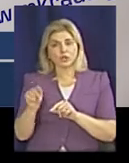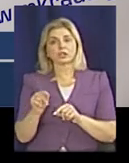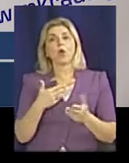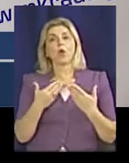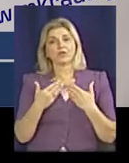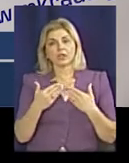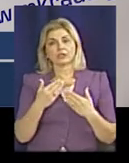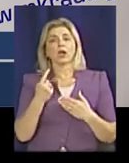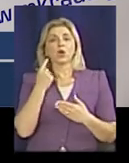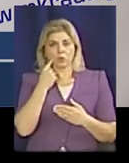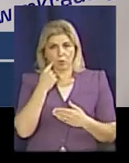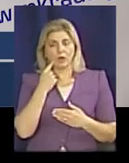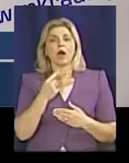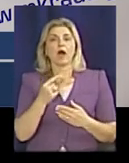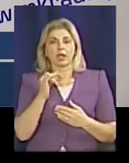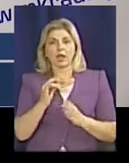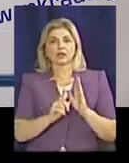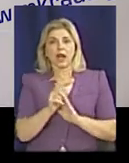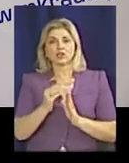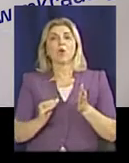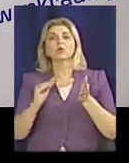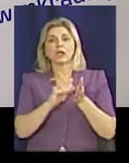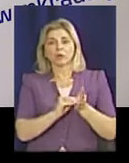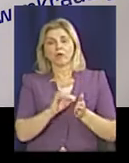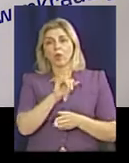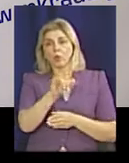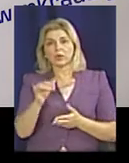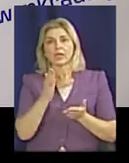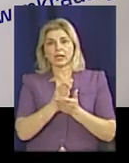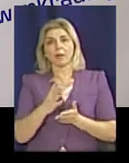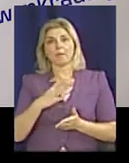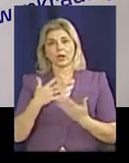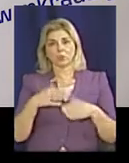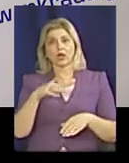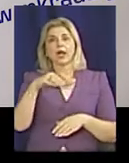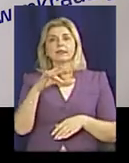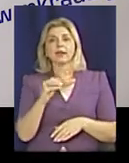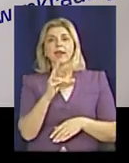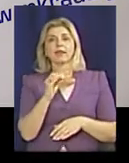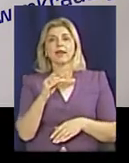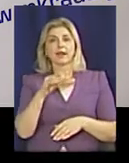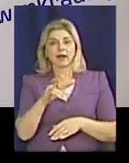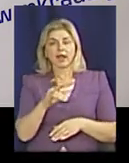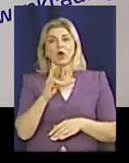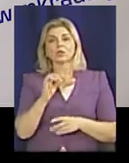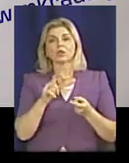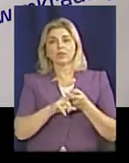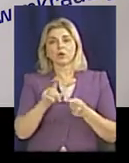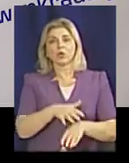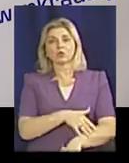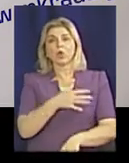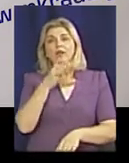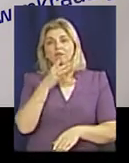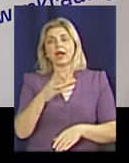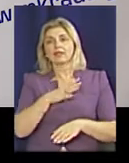кількість перевізників поставили сумлінно, почали встановлювати. У них вже були встановлені трекери у всіх. Але в зв'язку з тим, що тривалий час не було проплати